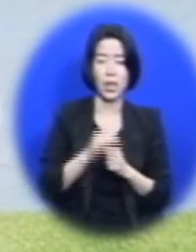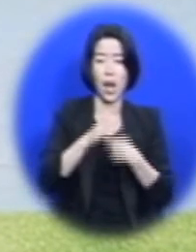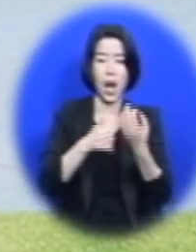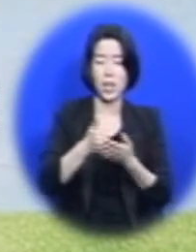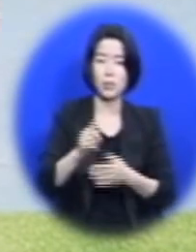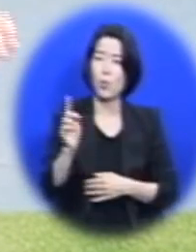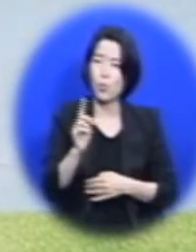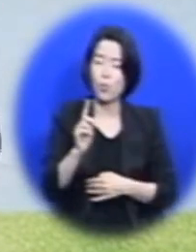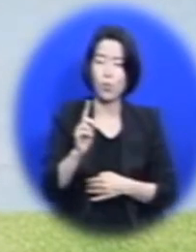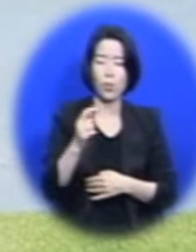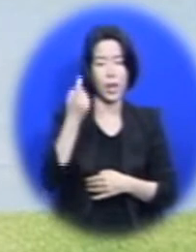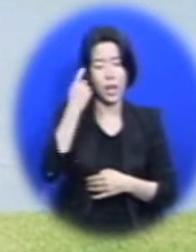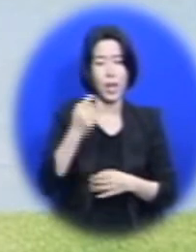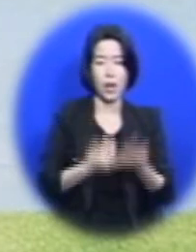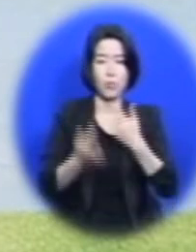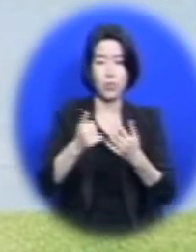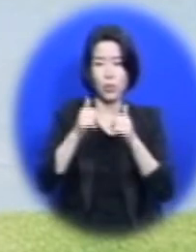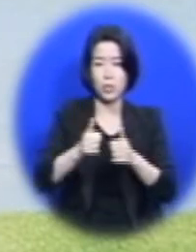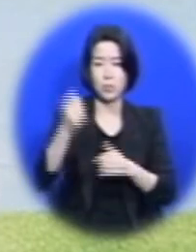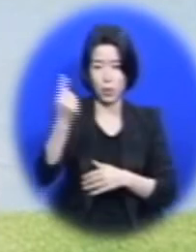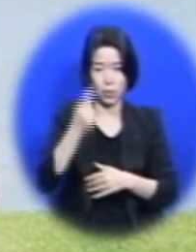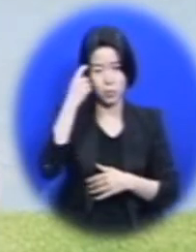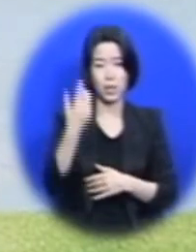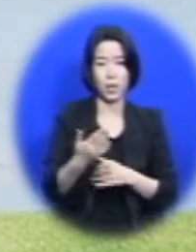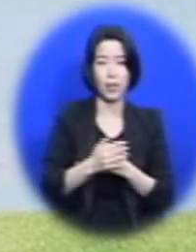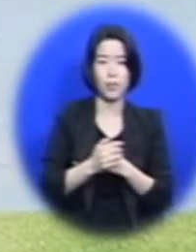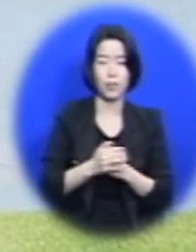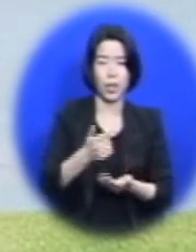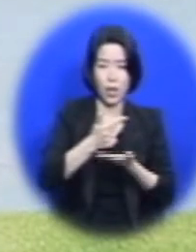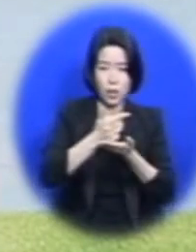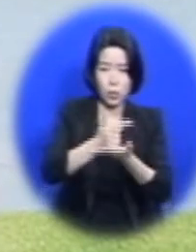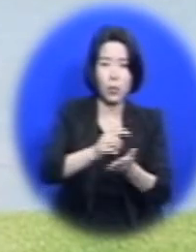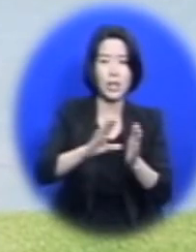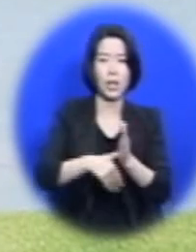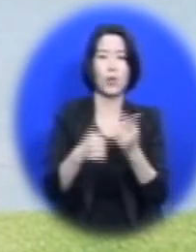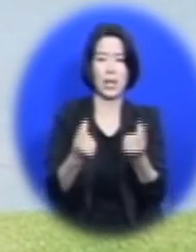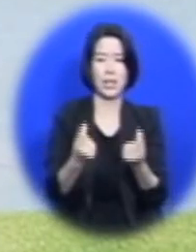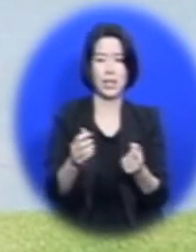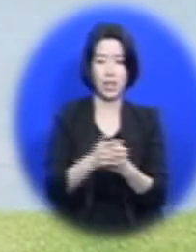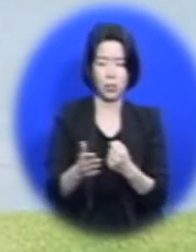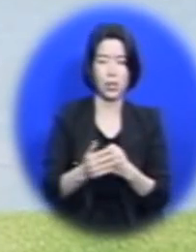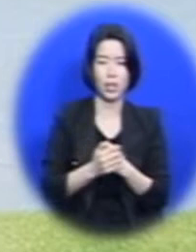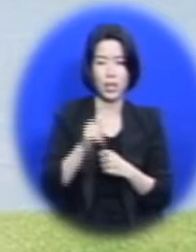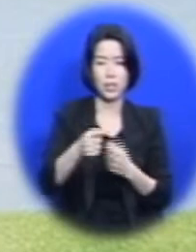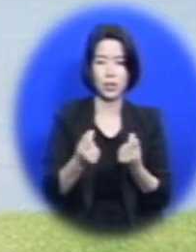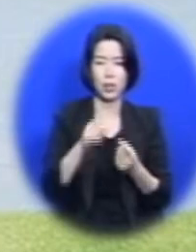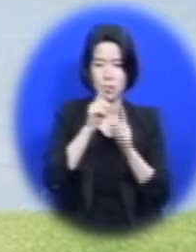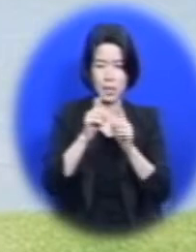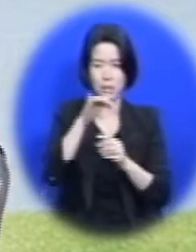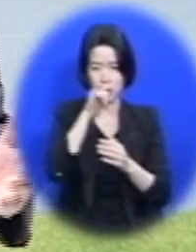하나님이 어째서 이 땅에 불로 심판하시죠? 노아 때와 같으니까. 그렇게